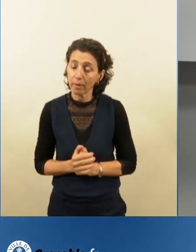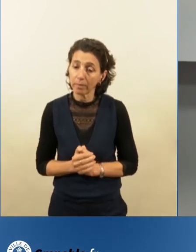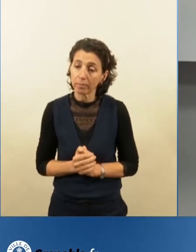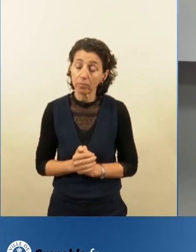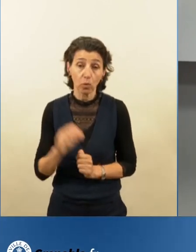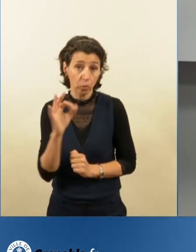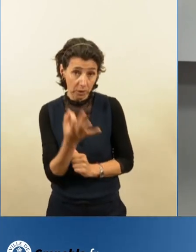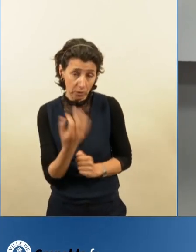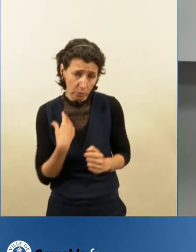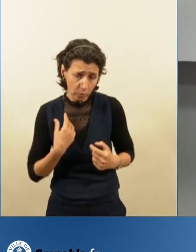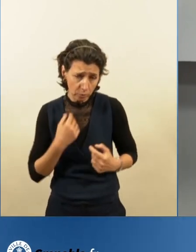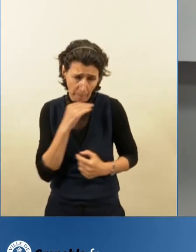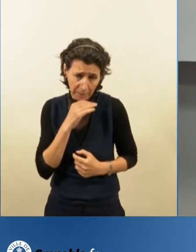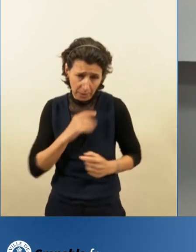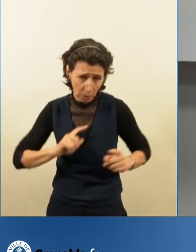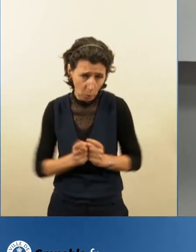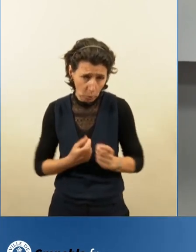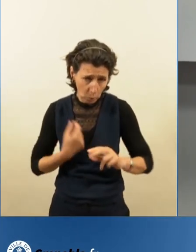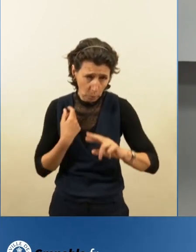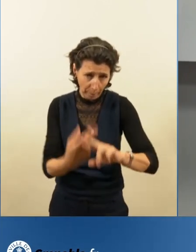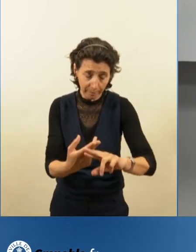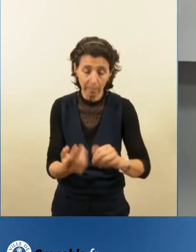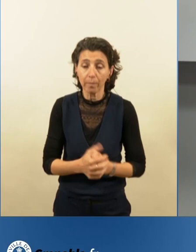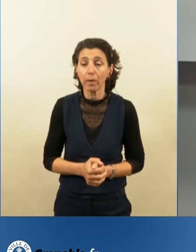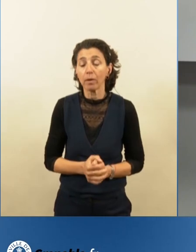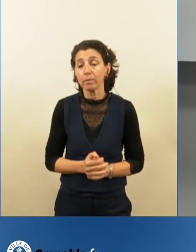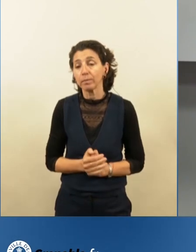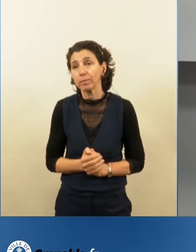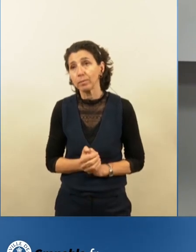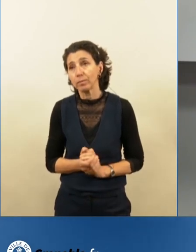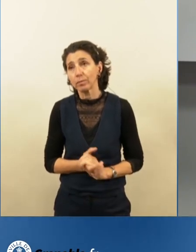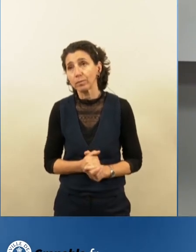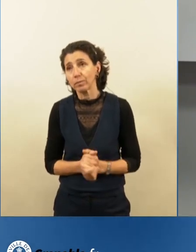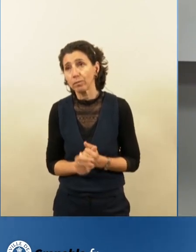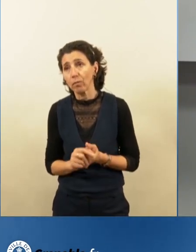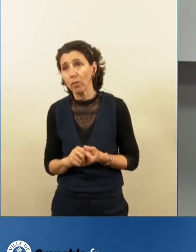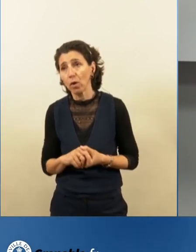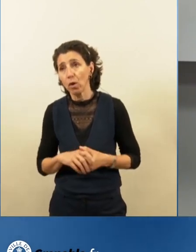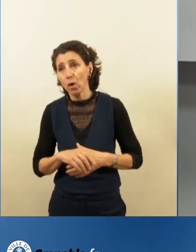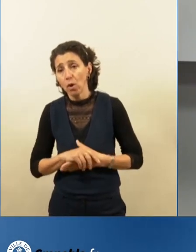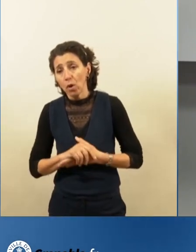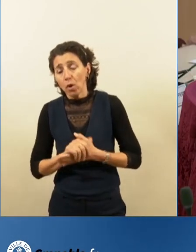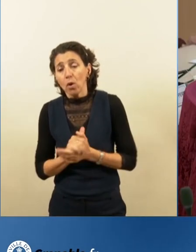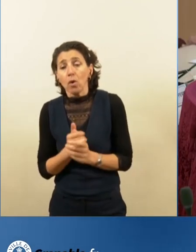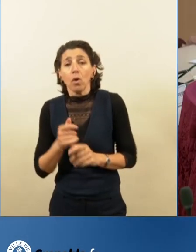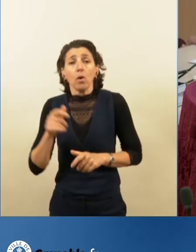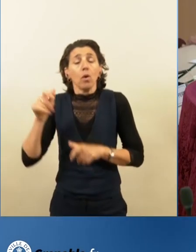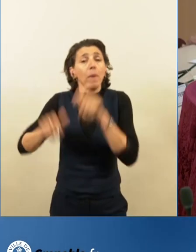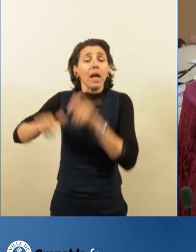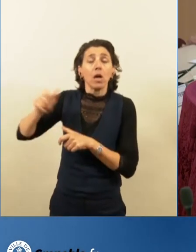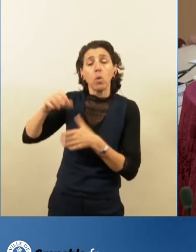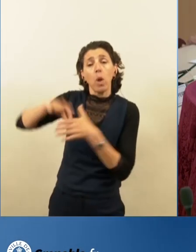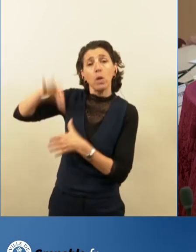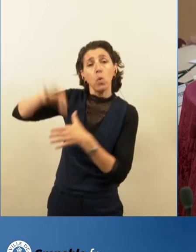oui rapidement donc bon certains élus sont dans le monde de la finance avec des cartes